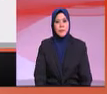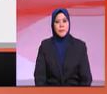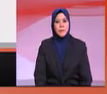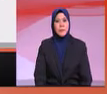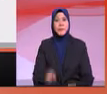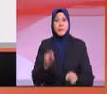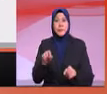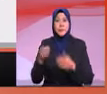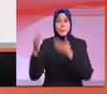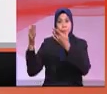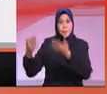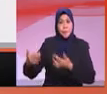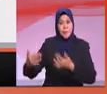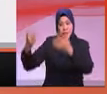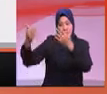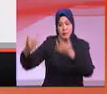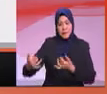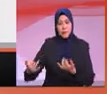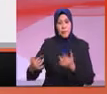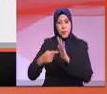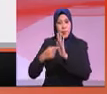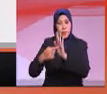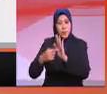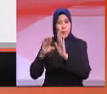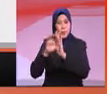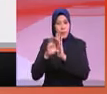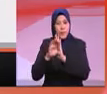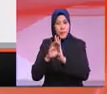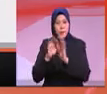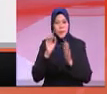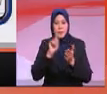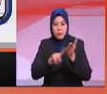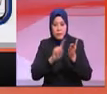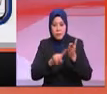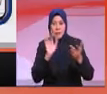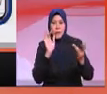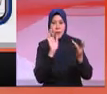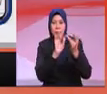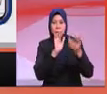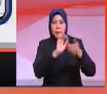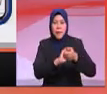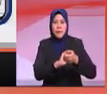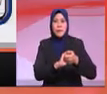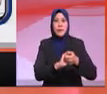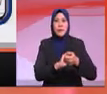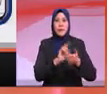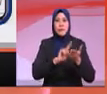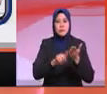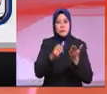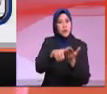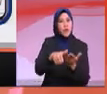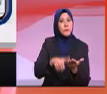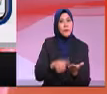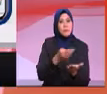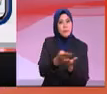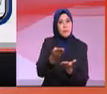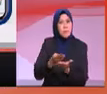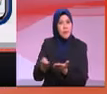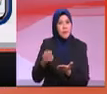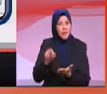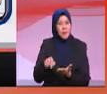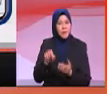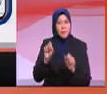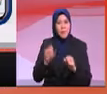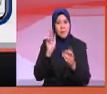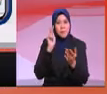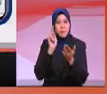Dan ini contohnya, kalau kita melihat pada pengesanan kontak rapat di satu pusat membeli belah, iaitu kluster utama. Jadi kita boleh